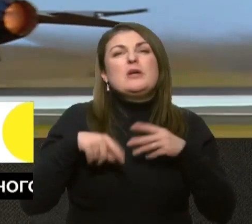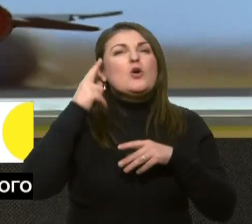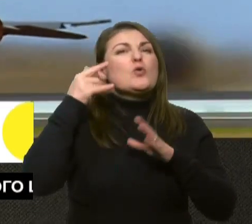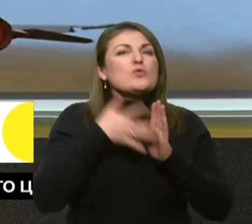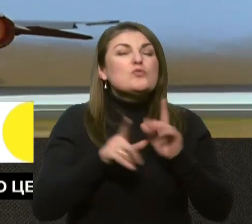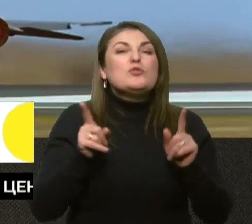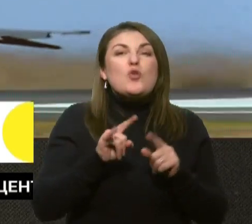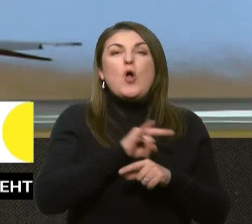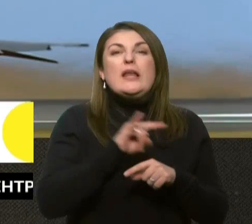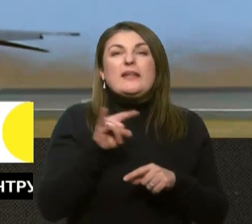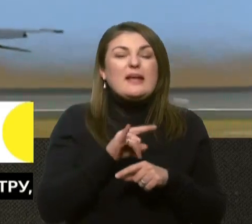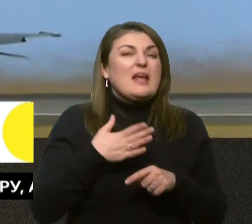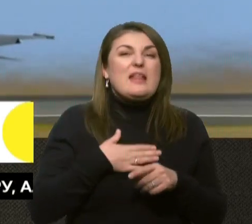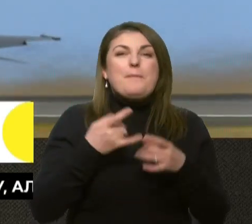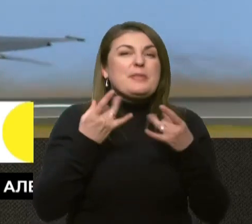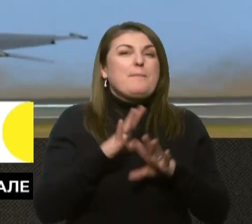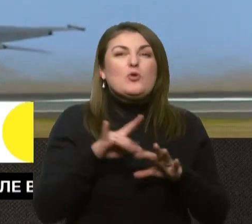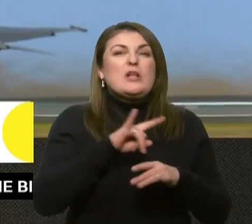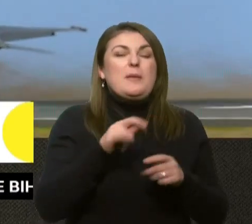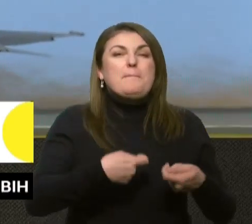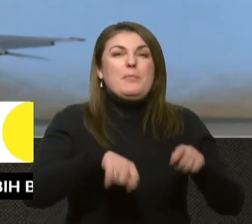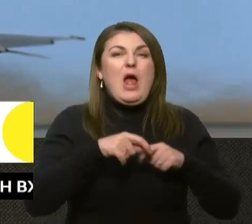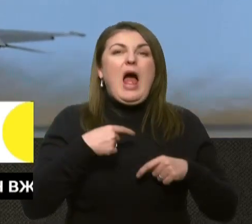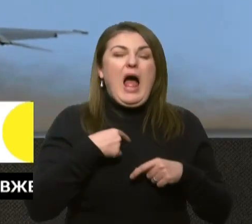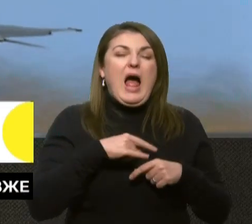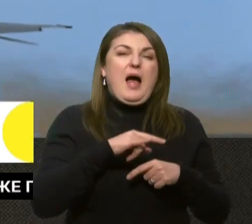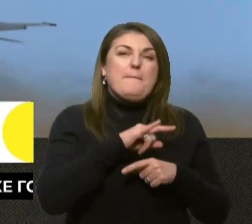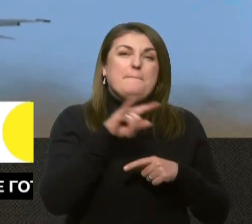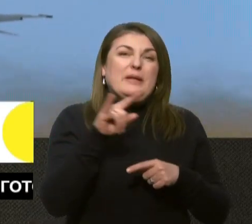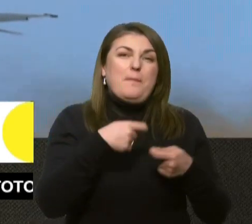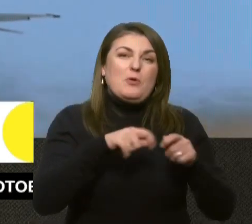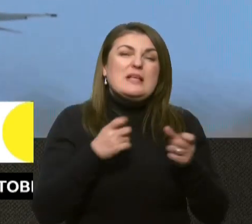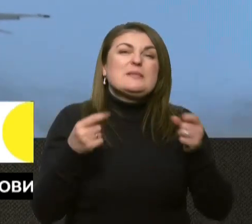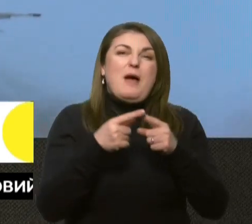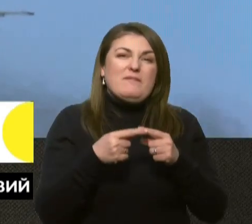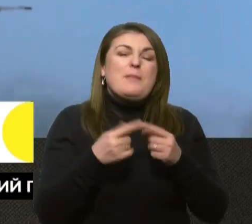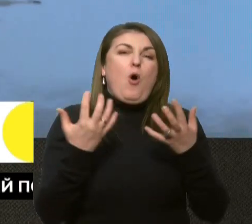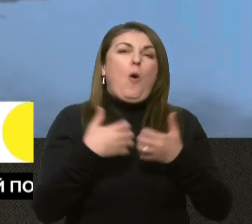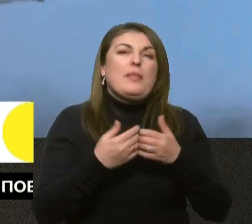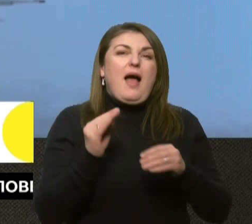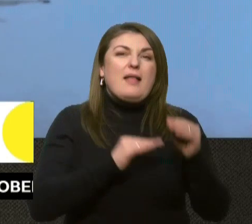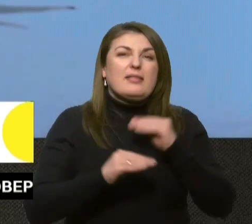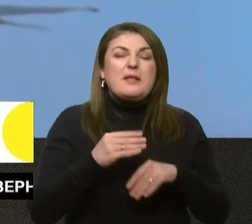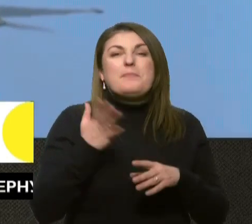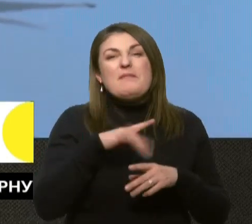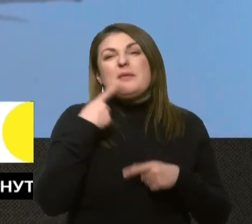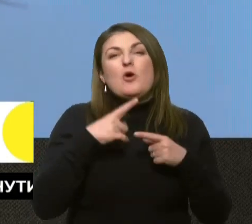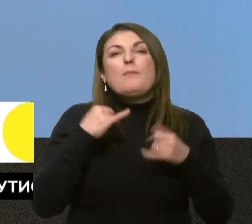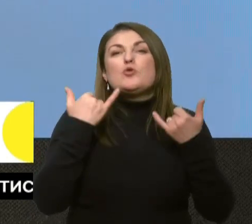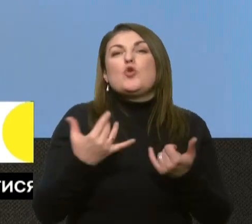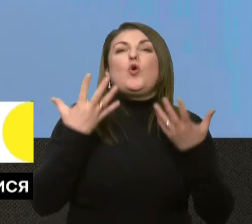що літаки нам не просто літаки передають, а передають з певним обладнанням. Пане Анатолію, давайте поговоримо про